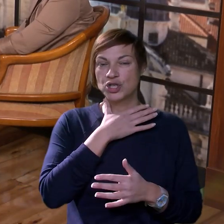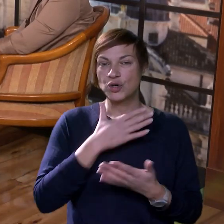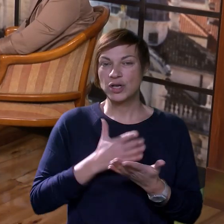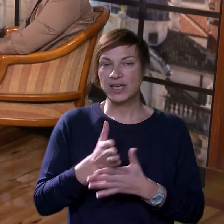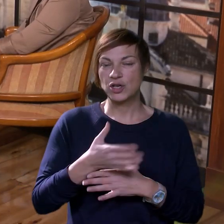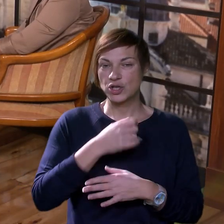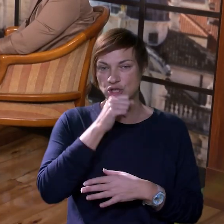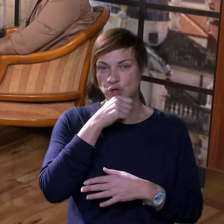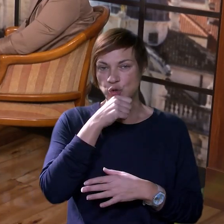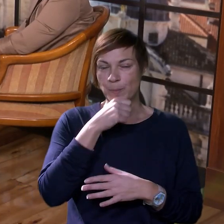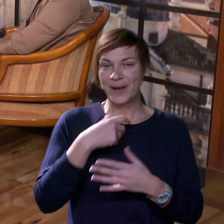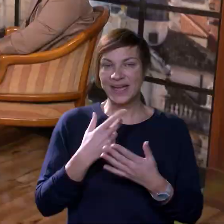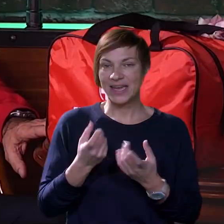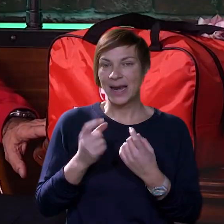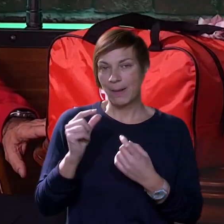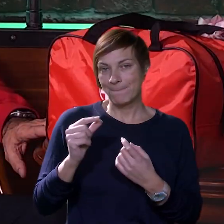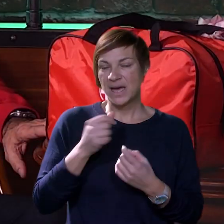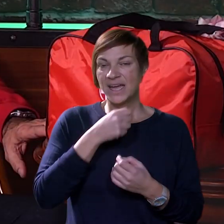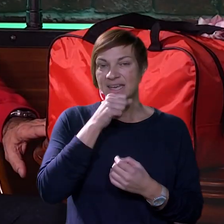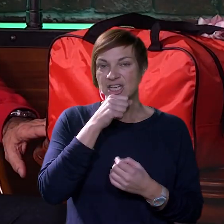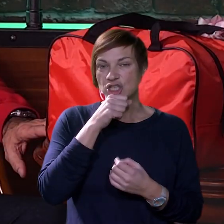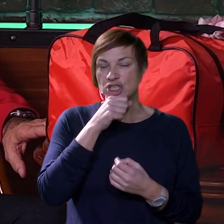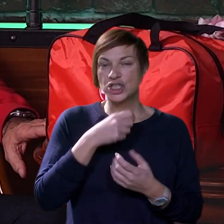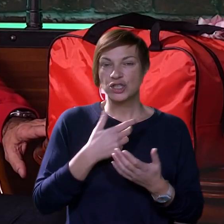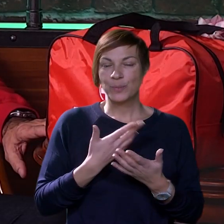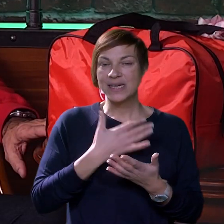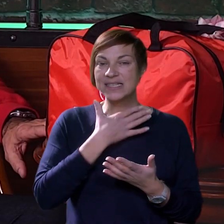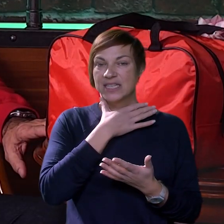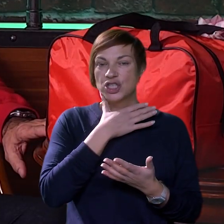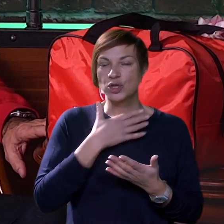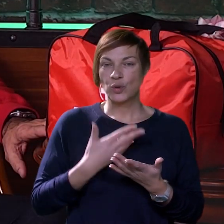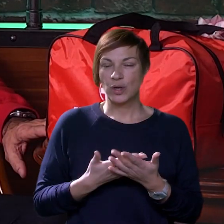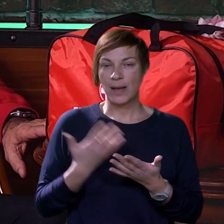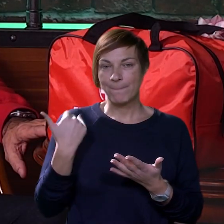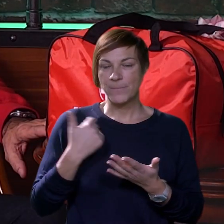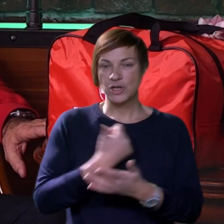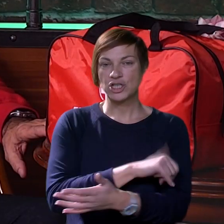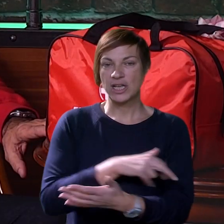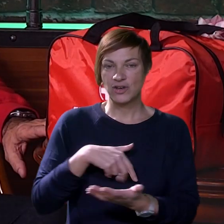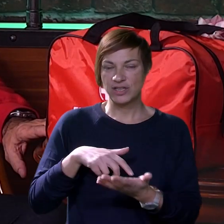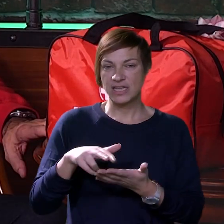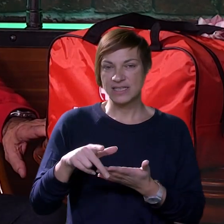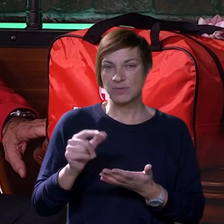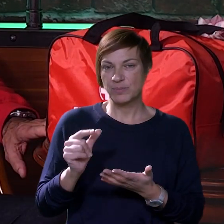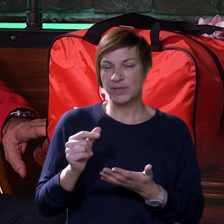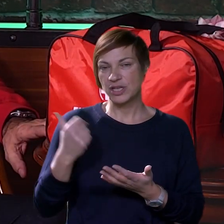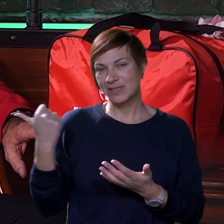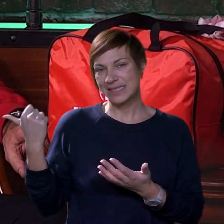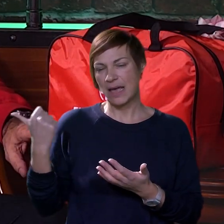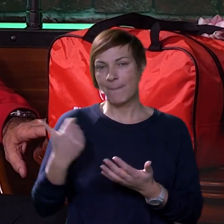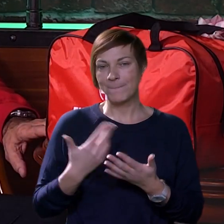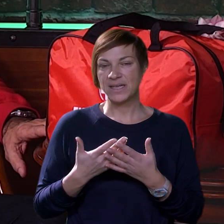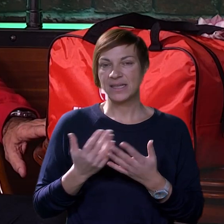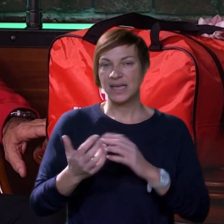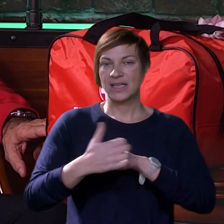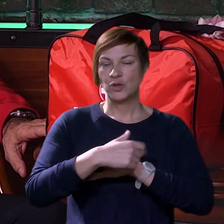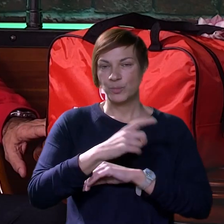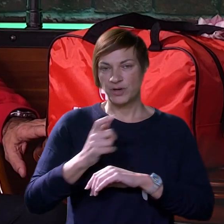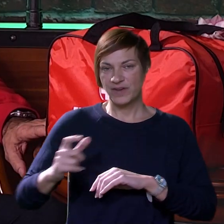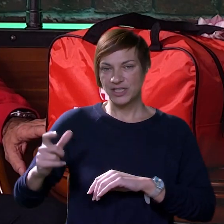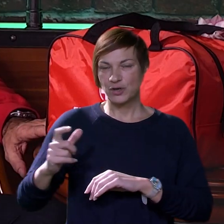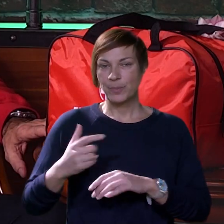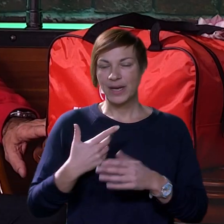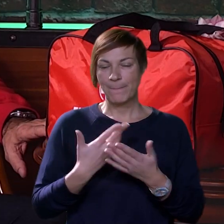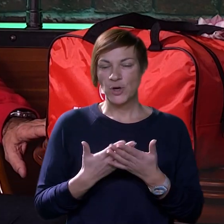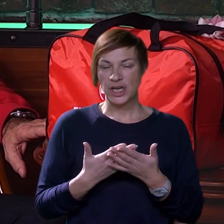škole kroz županiju, ali manje škole. Mm-hmm. Znači, prošle godine smo obišli ovaj dio zapadni, znači Dubrovačko